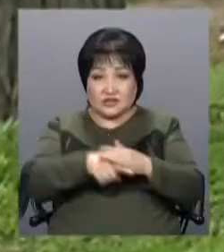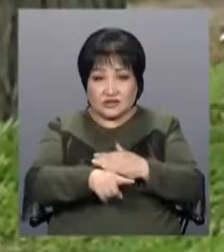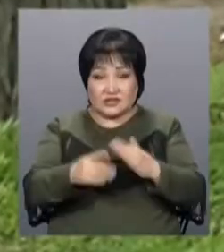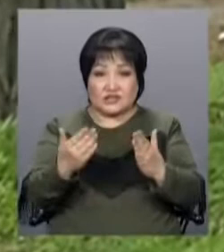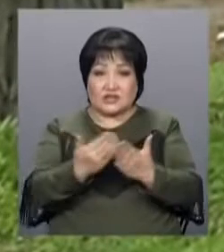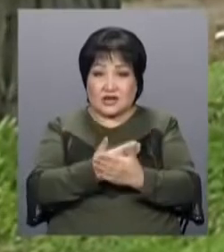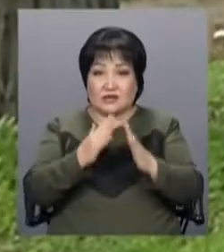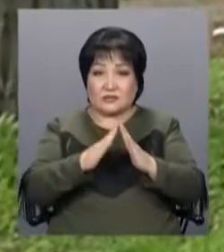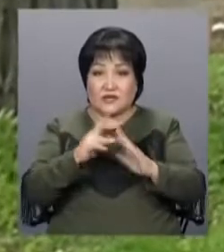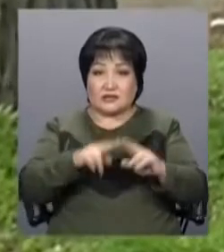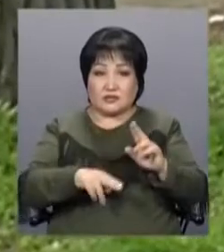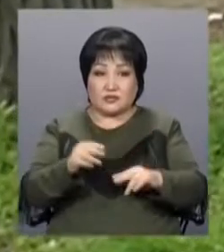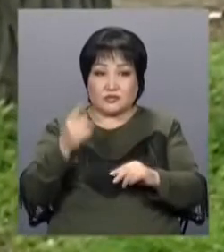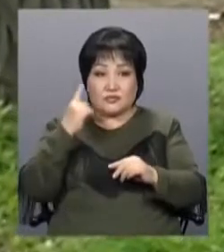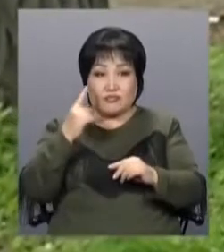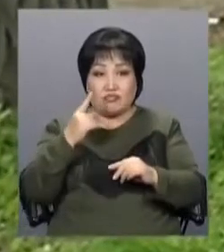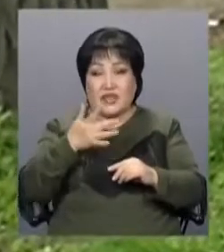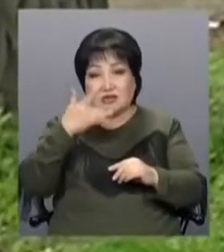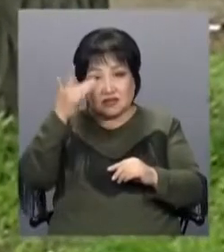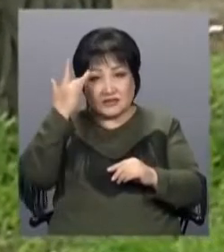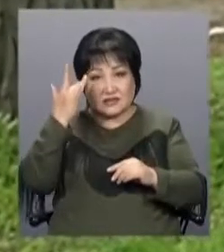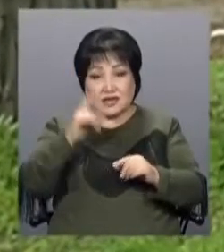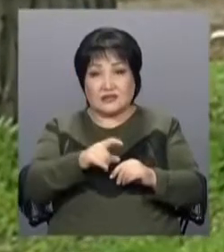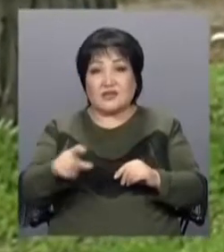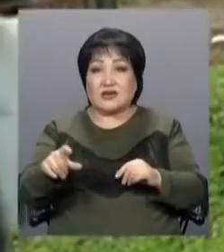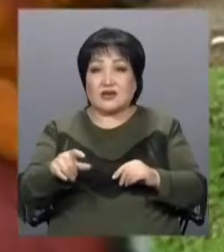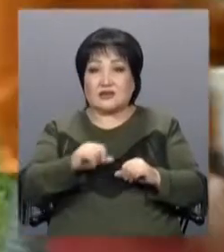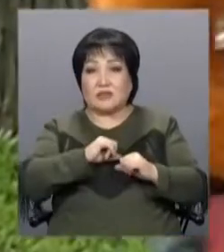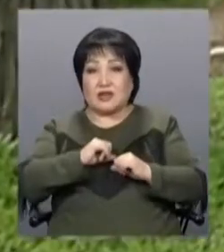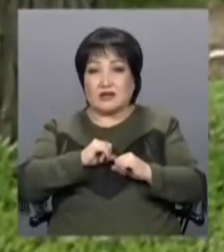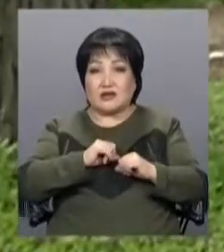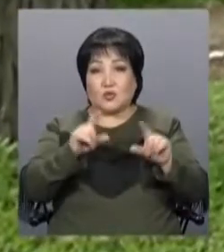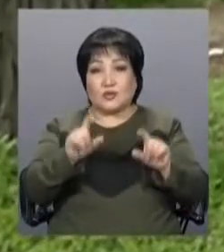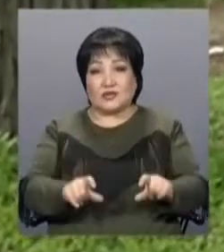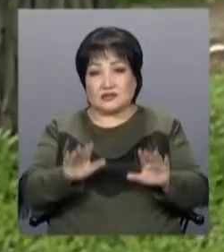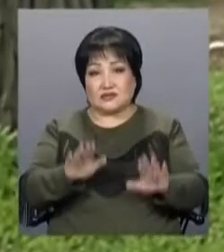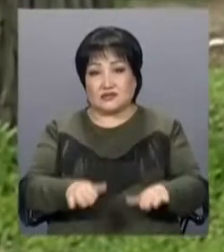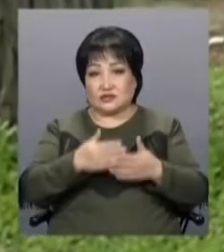ойлаймын. Жазда болды, адамдар көп, демалғанда отыратын жер жоқ, кішкене енді таза емес.